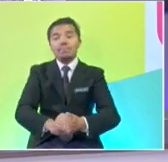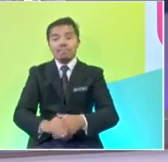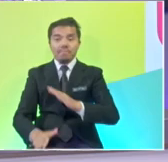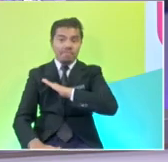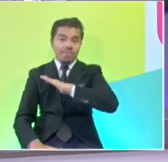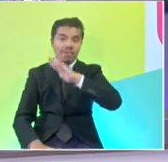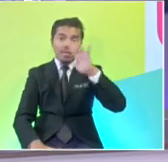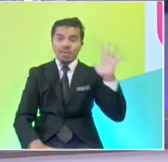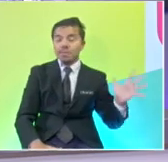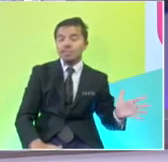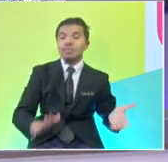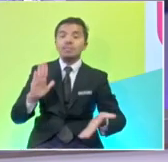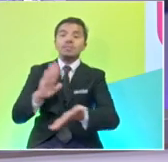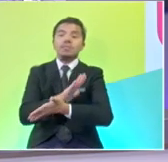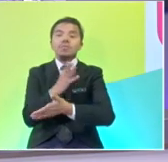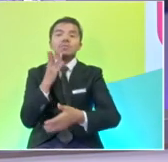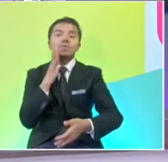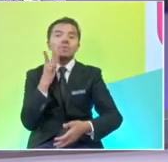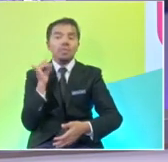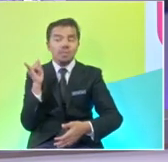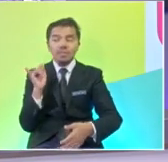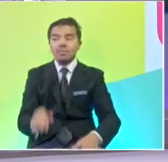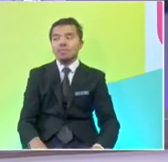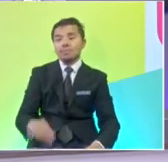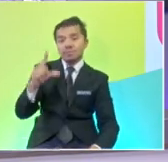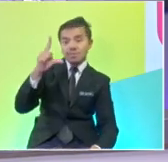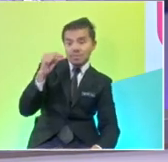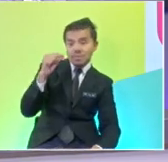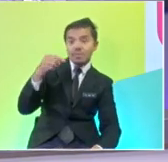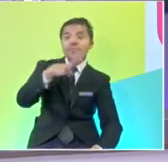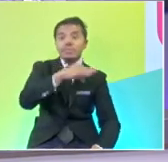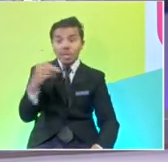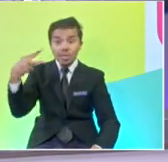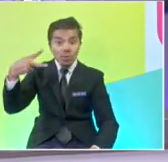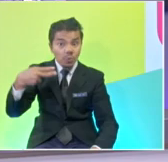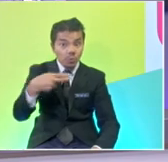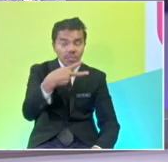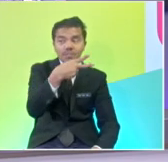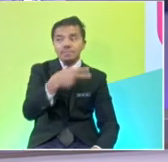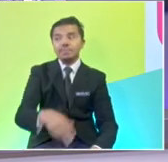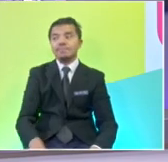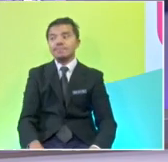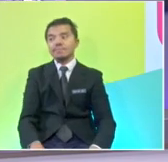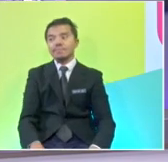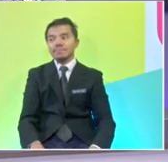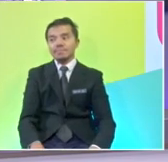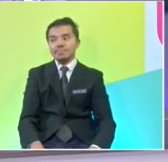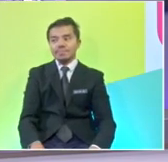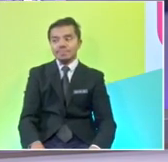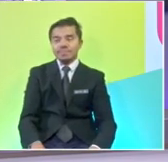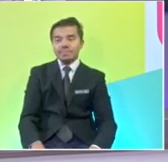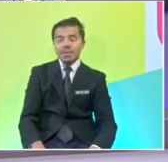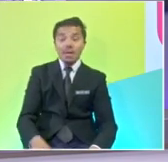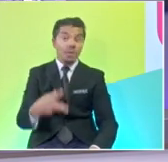dan kita perlukan GAM dan gunting tapi Kris gunting tadi sangat kena